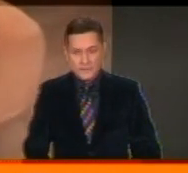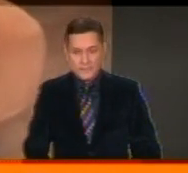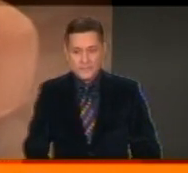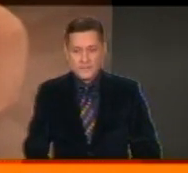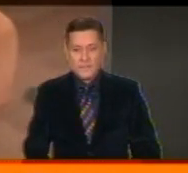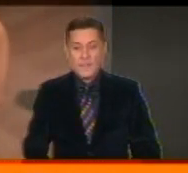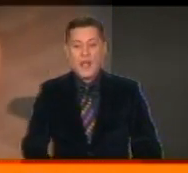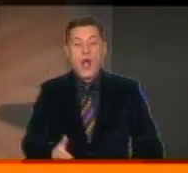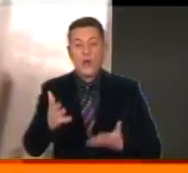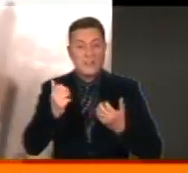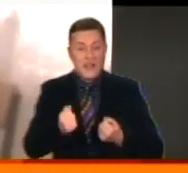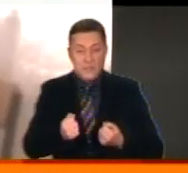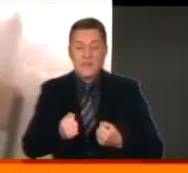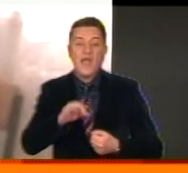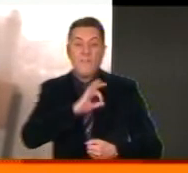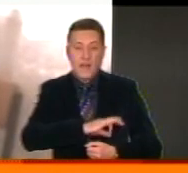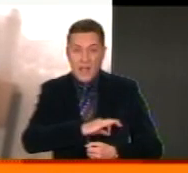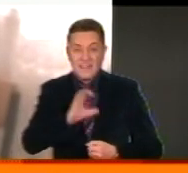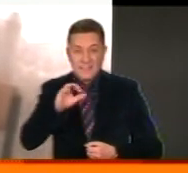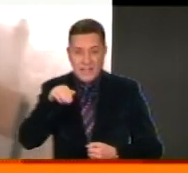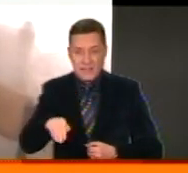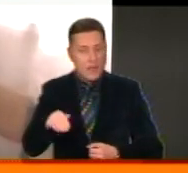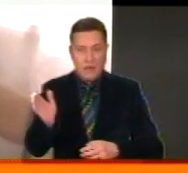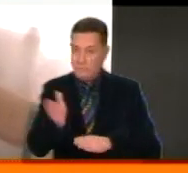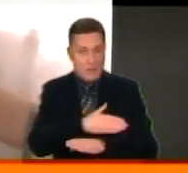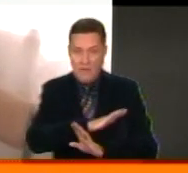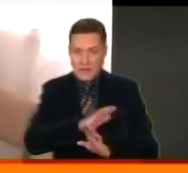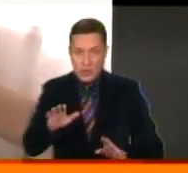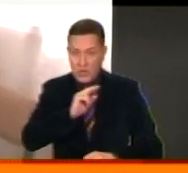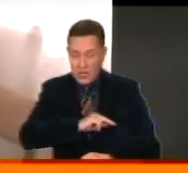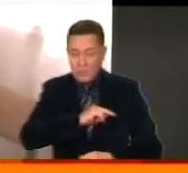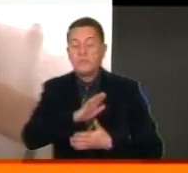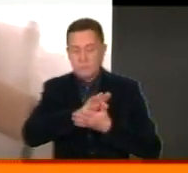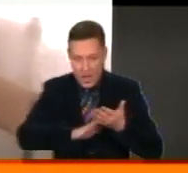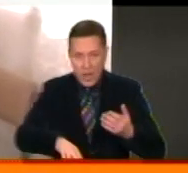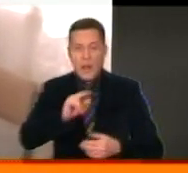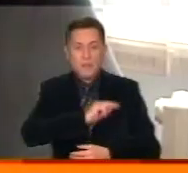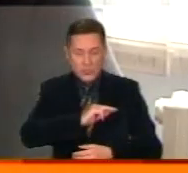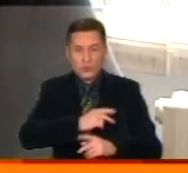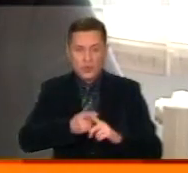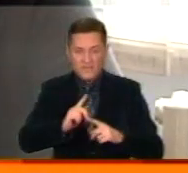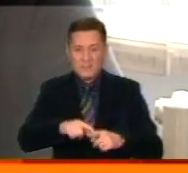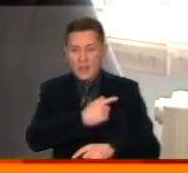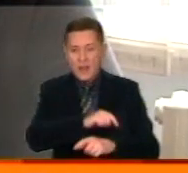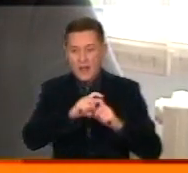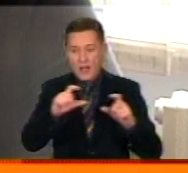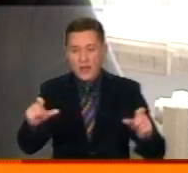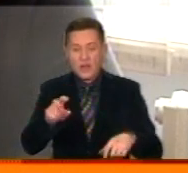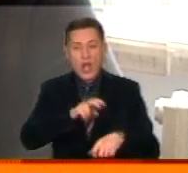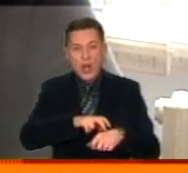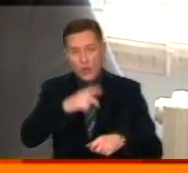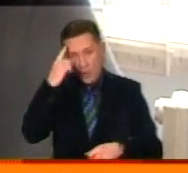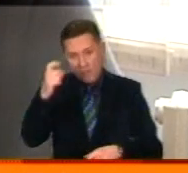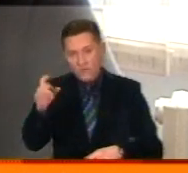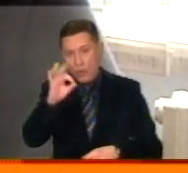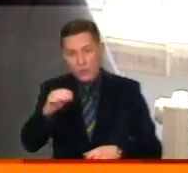отримання неправомерно вигоди Та ликаря нать не вро в роботи ВН Да працю в т Сай Лика р вже помно про